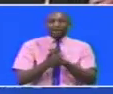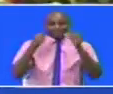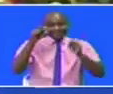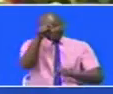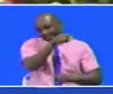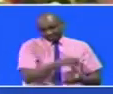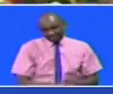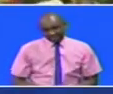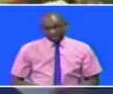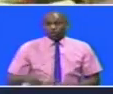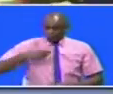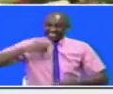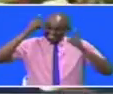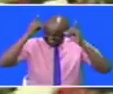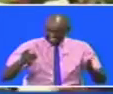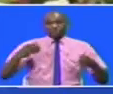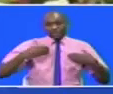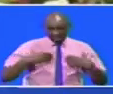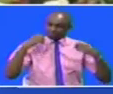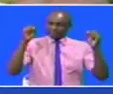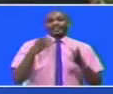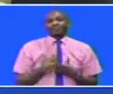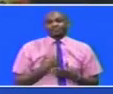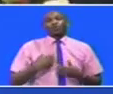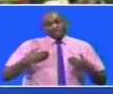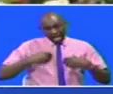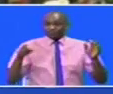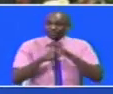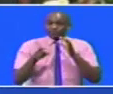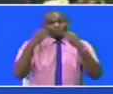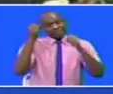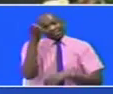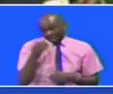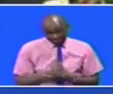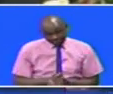huo. Tumeamua tuko na rais, tuko na deputy president.